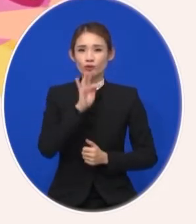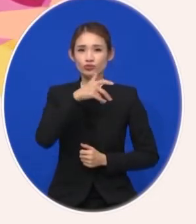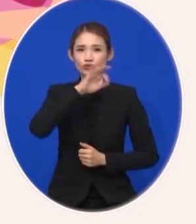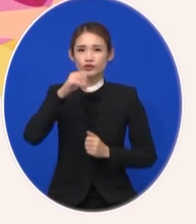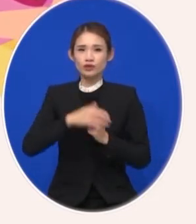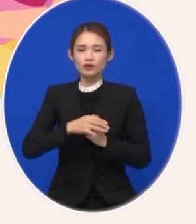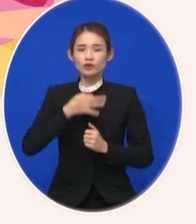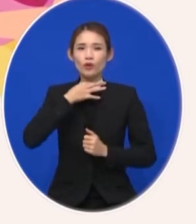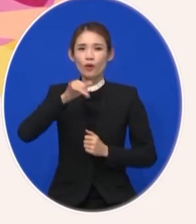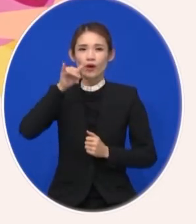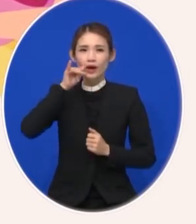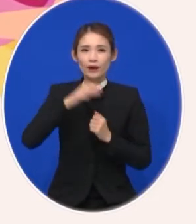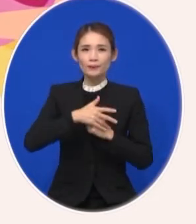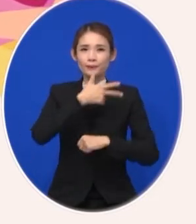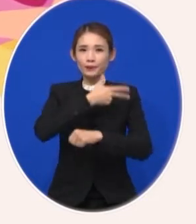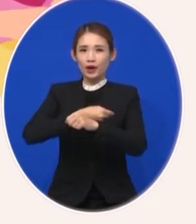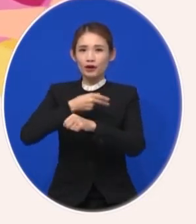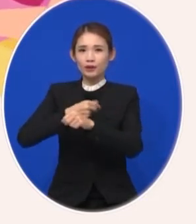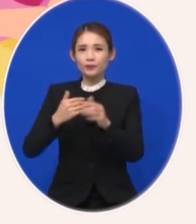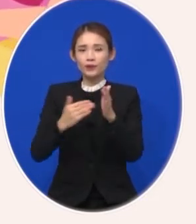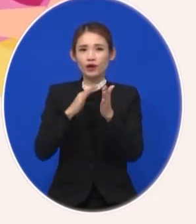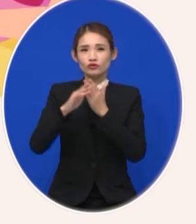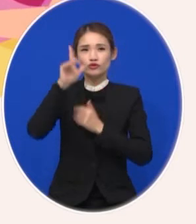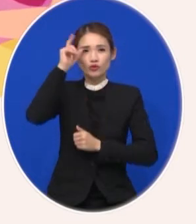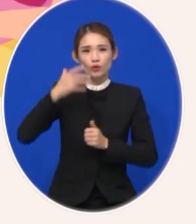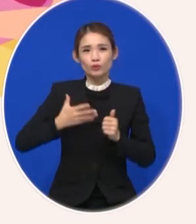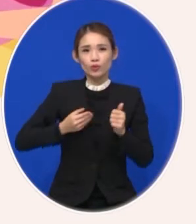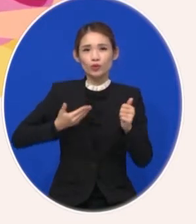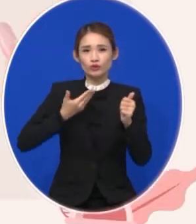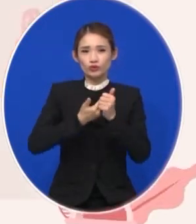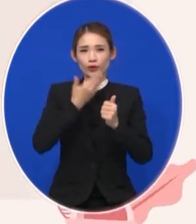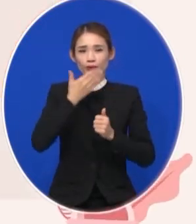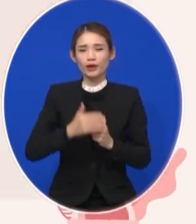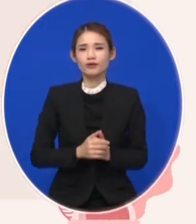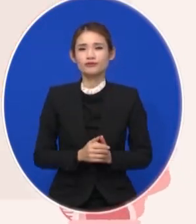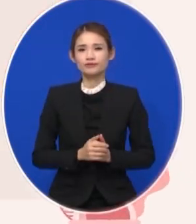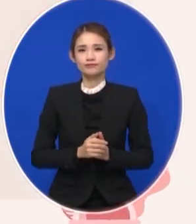풍진과 독감 예방 접종은 접종 후 바로 수유가 가능합니다.